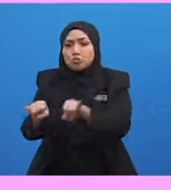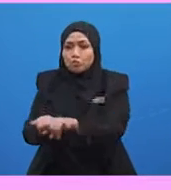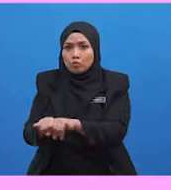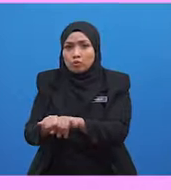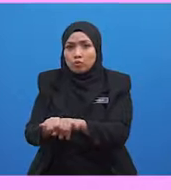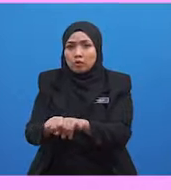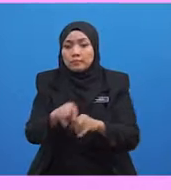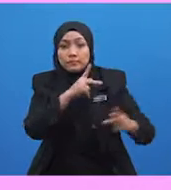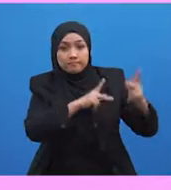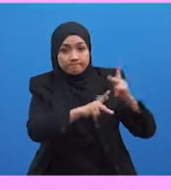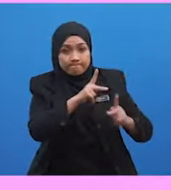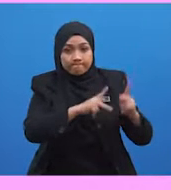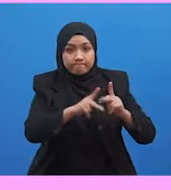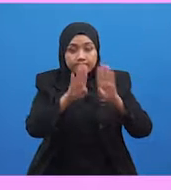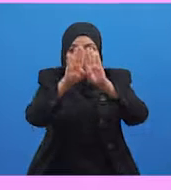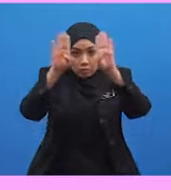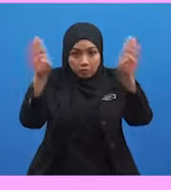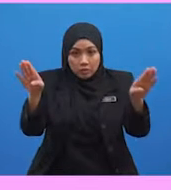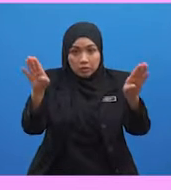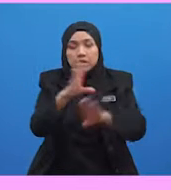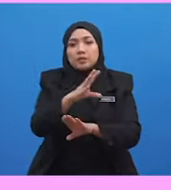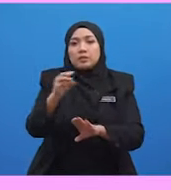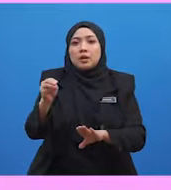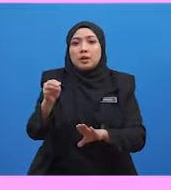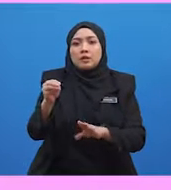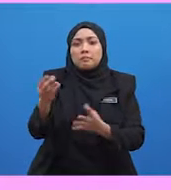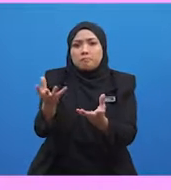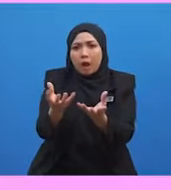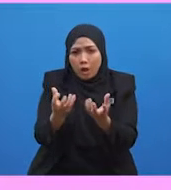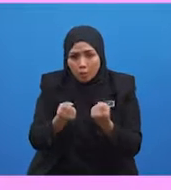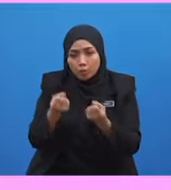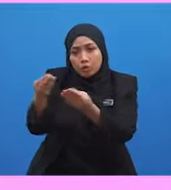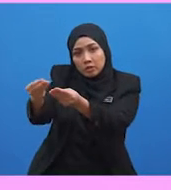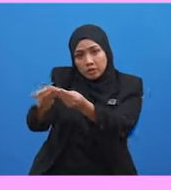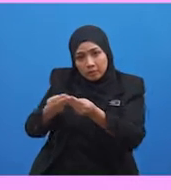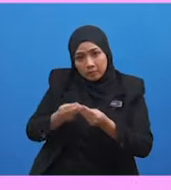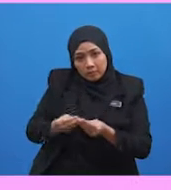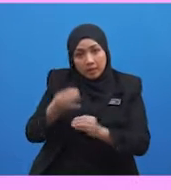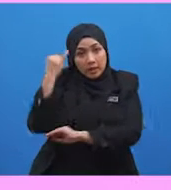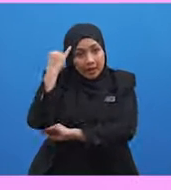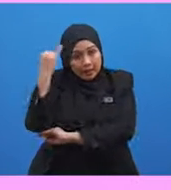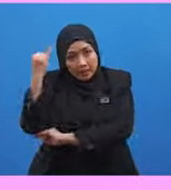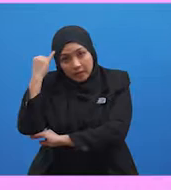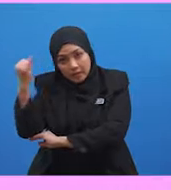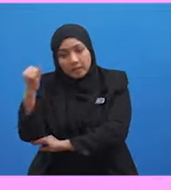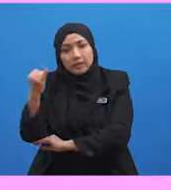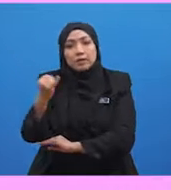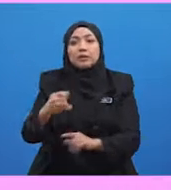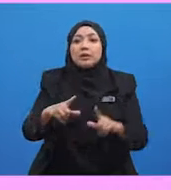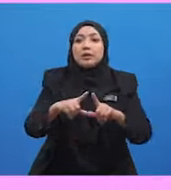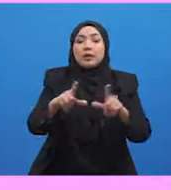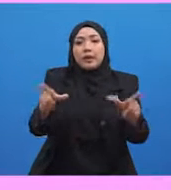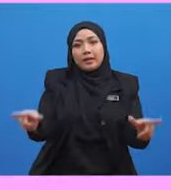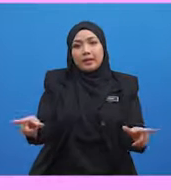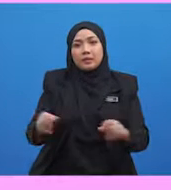dan sanggup menerima pendapat ahli lain. pada akhir perbincangan, satu